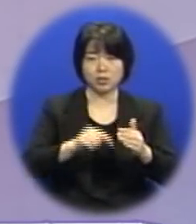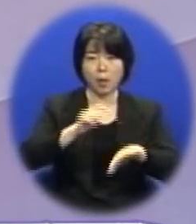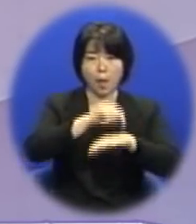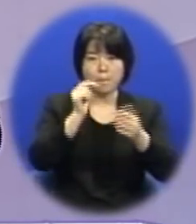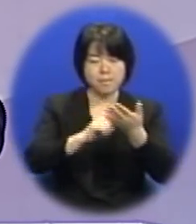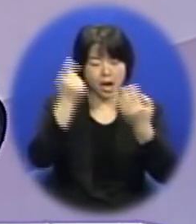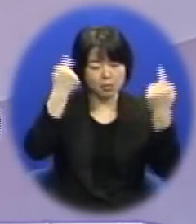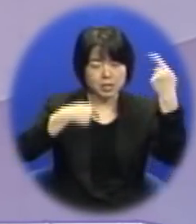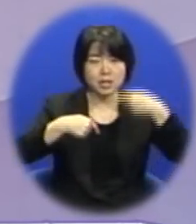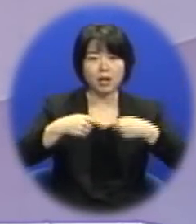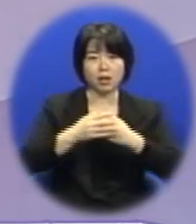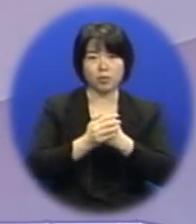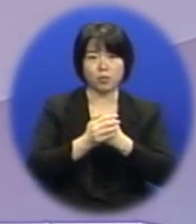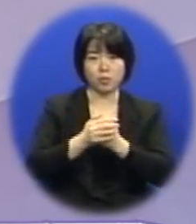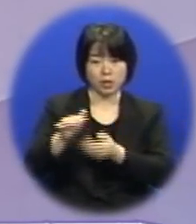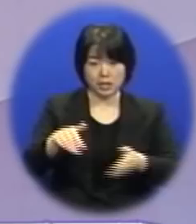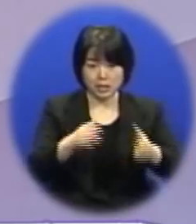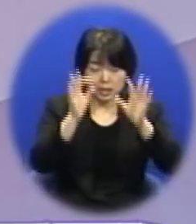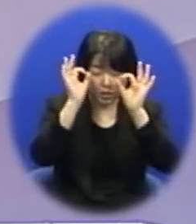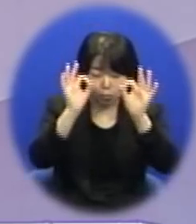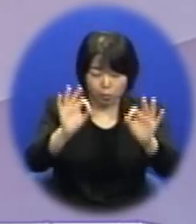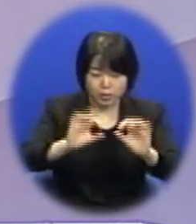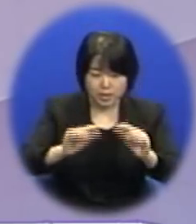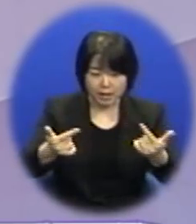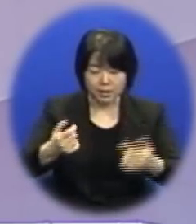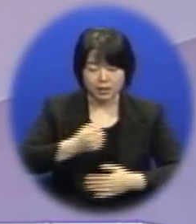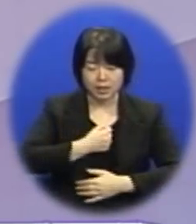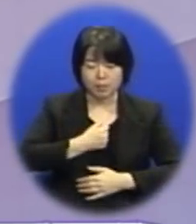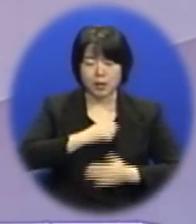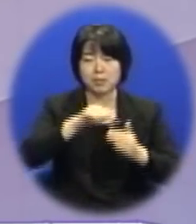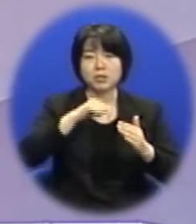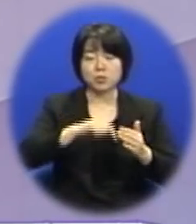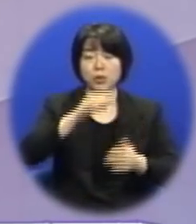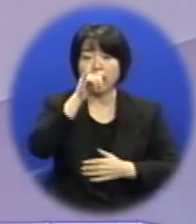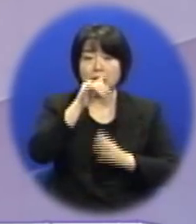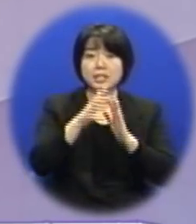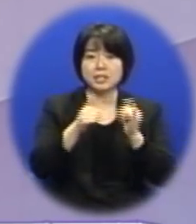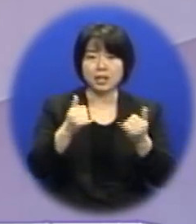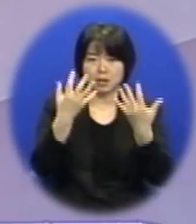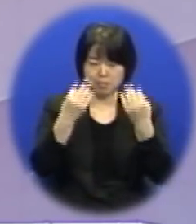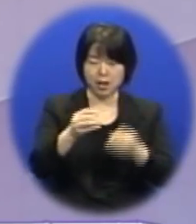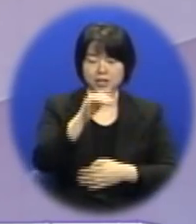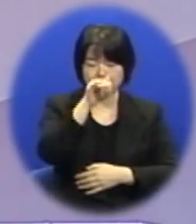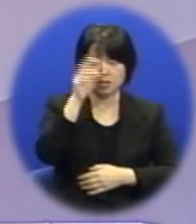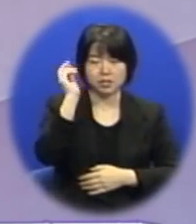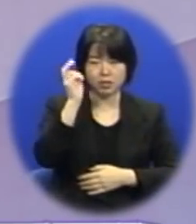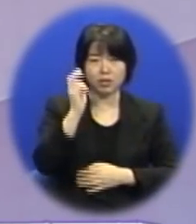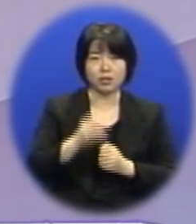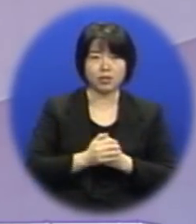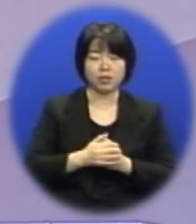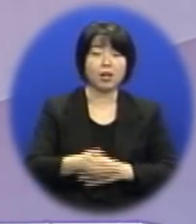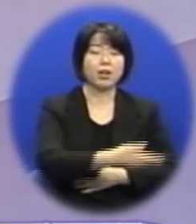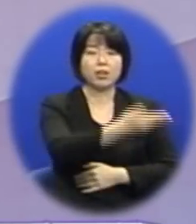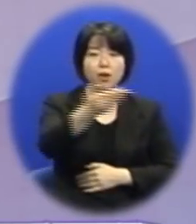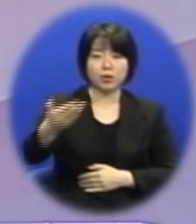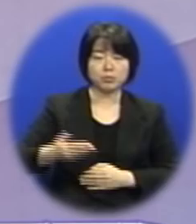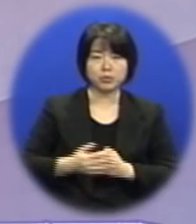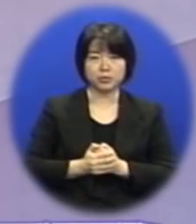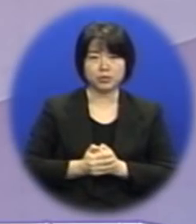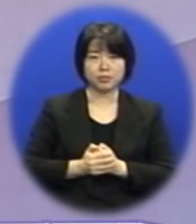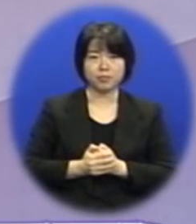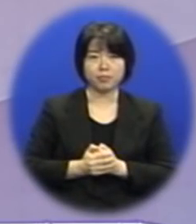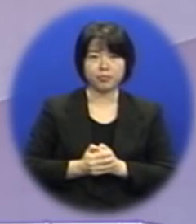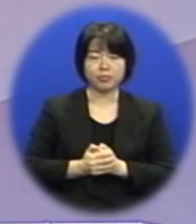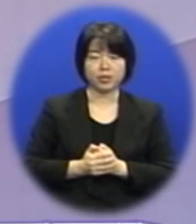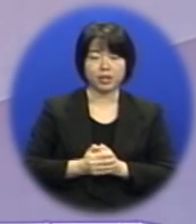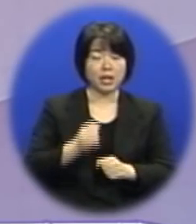상하고 길이 안 보이는 것 같은 답답함 속에 있는 분이 이 자리에도 많으실 거예요. 여러분,